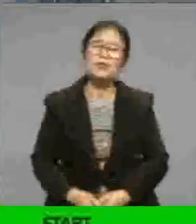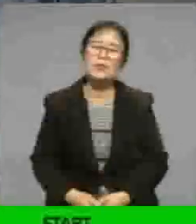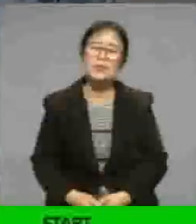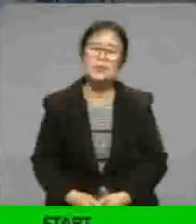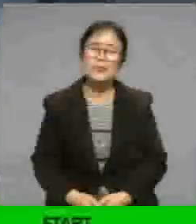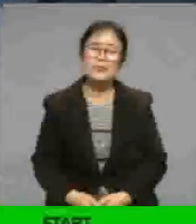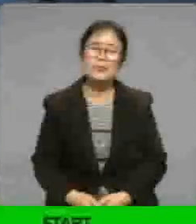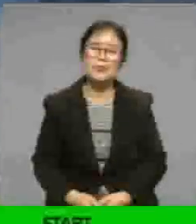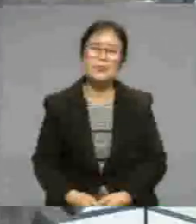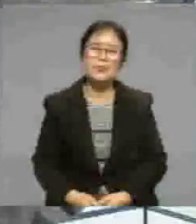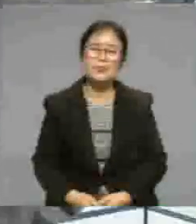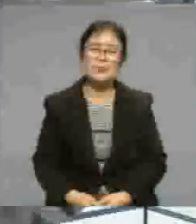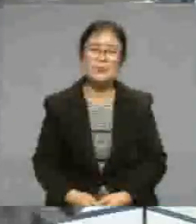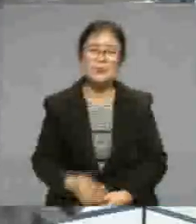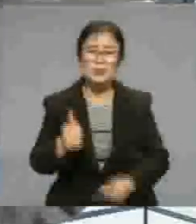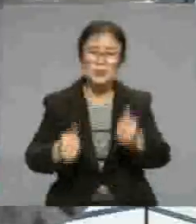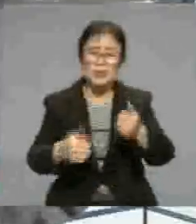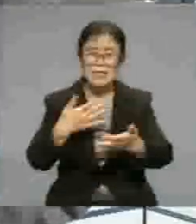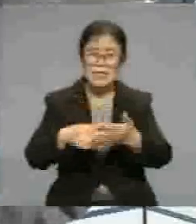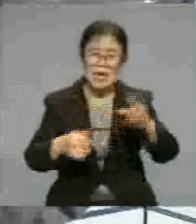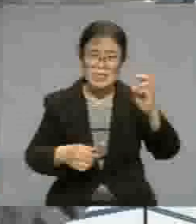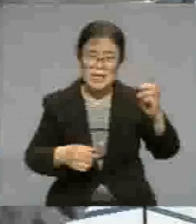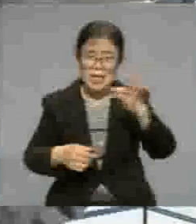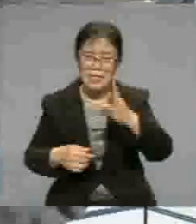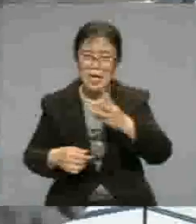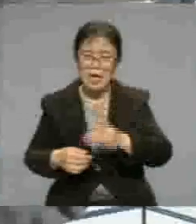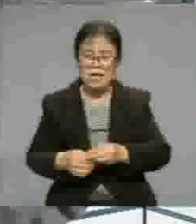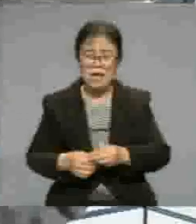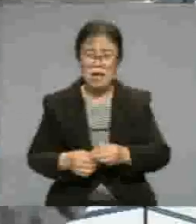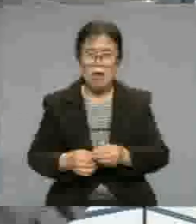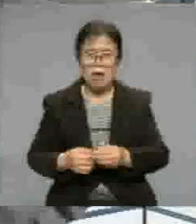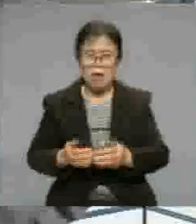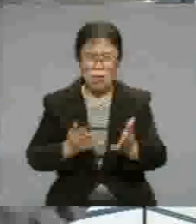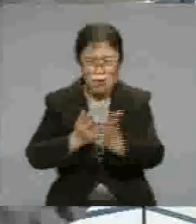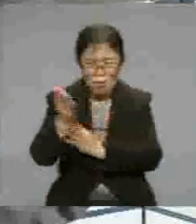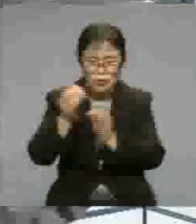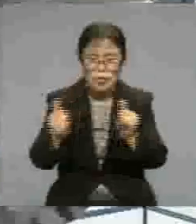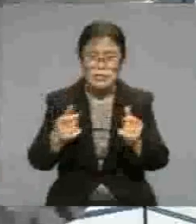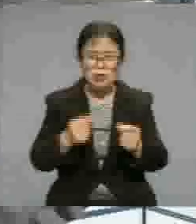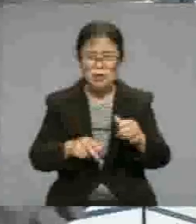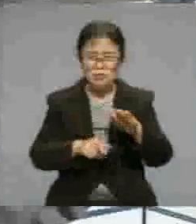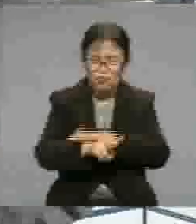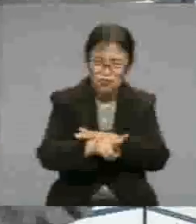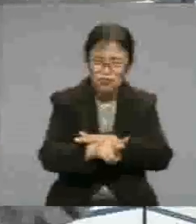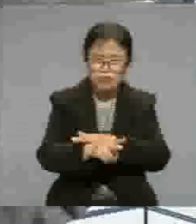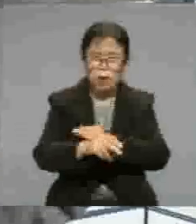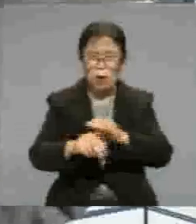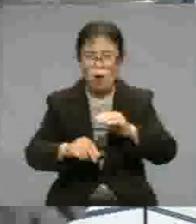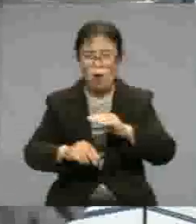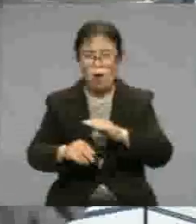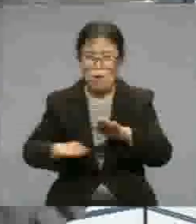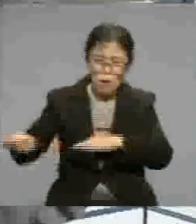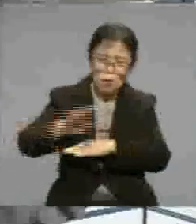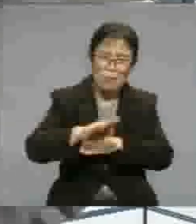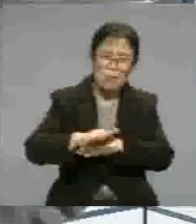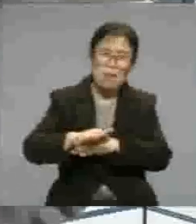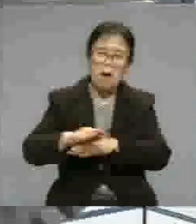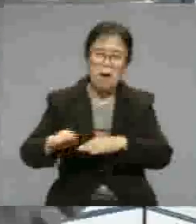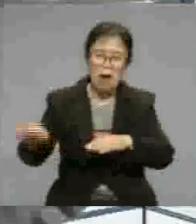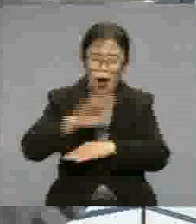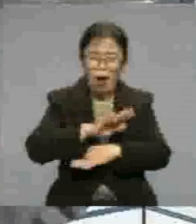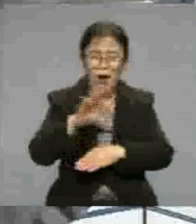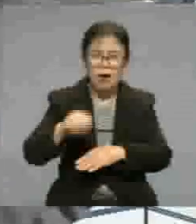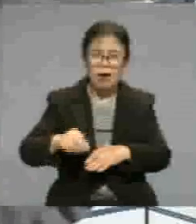사실입니다 경주에 나선 세대의 차량은 베테랑 레이처럼 추월과 회피를 반복하며 짜릿한 명장면들을